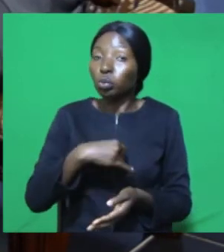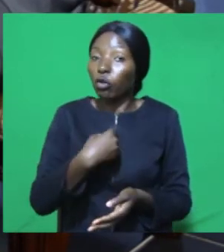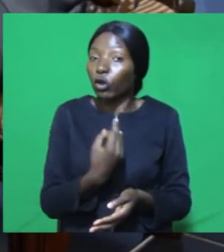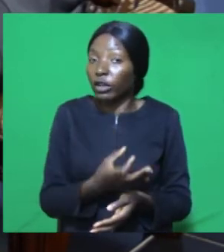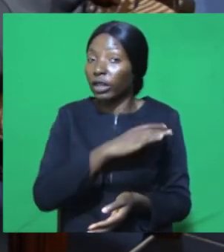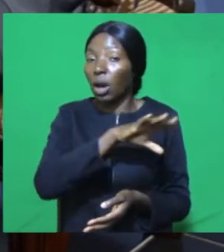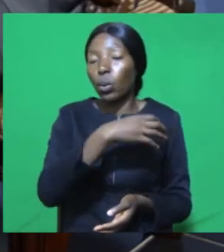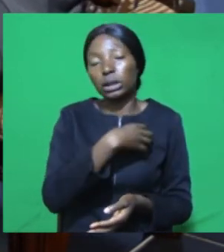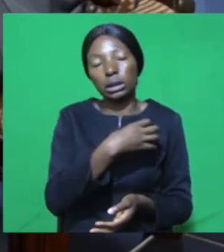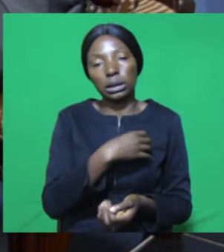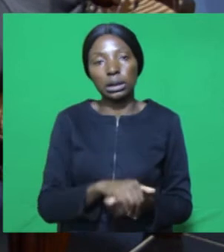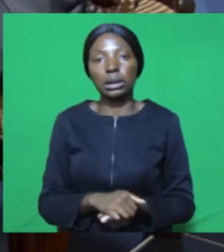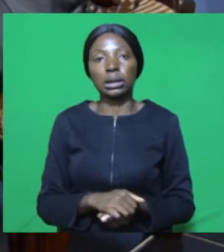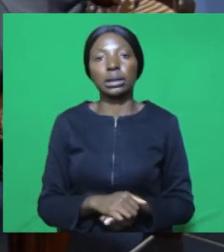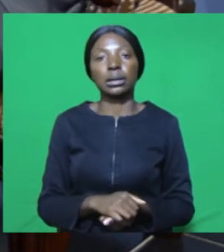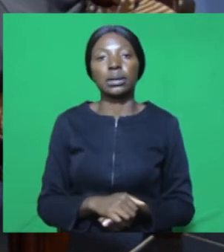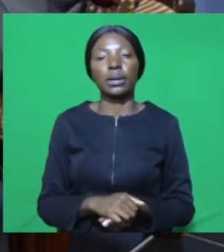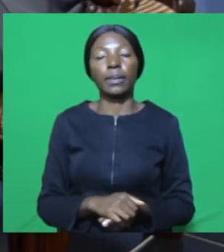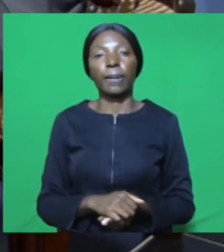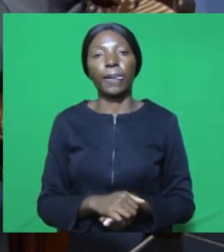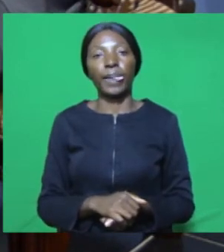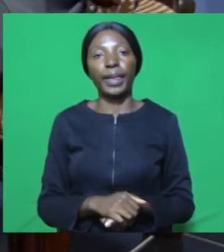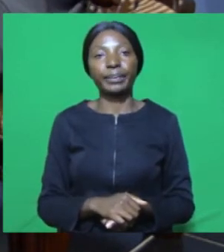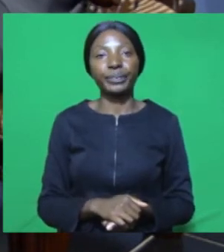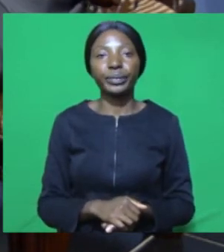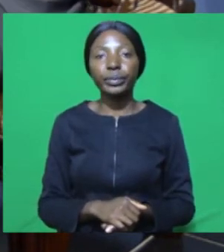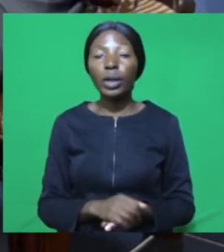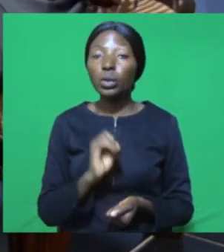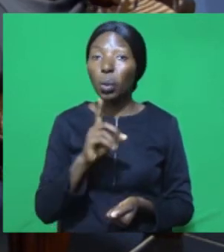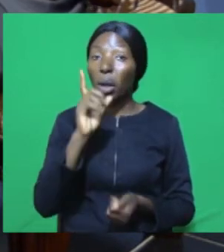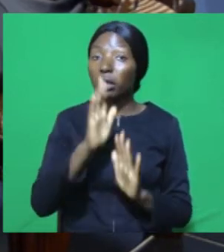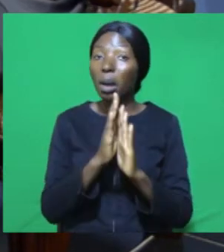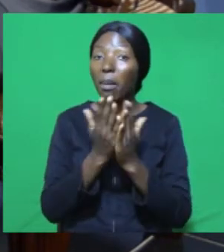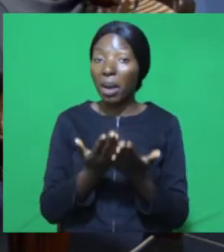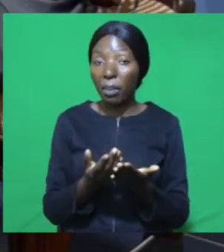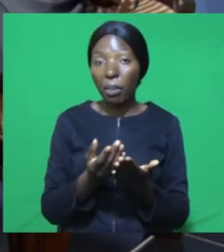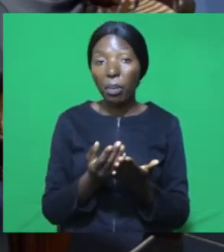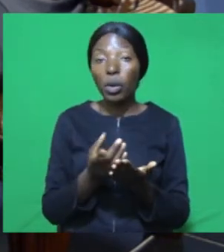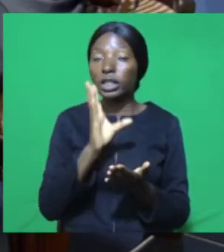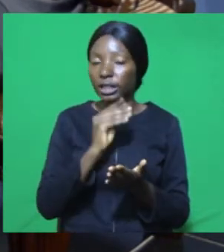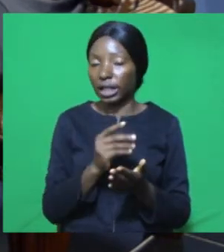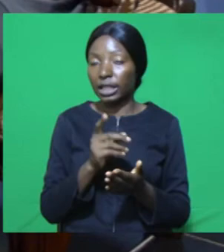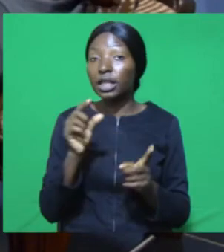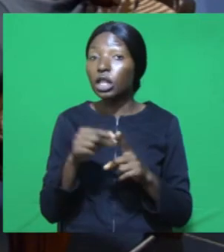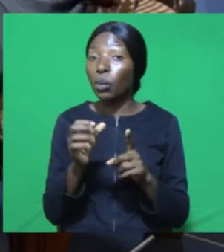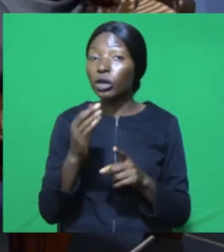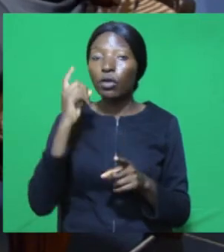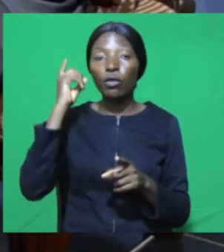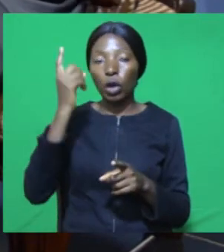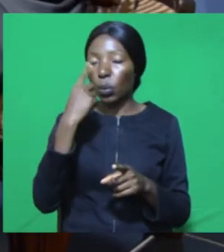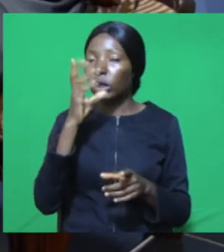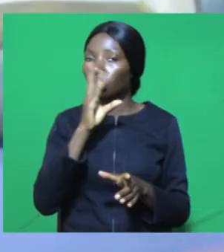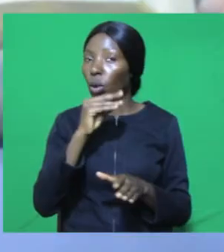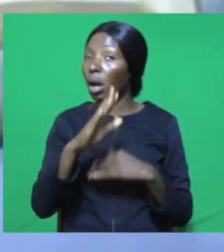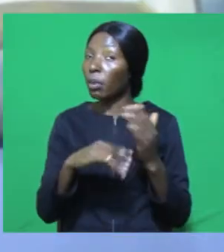muda kutovhirika basa rakakosha raari kuita Saka vangeri inonzi yeushe yega yataura Jesu